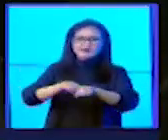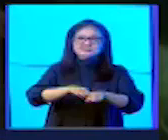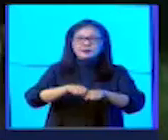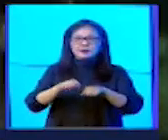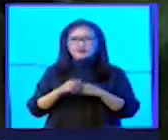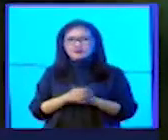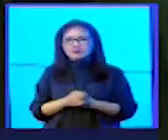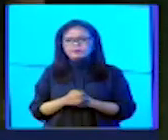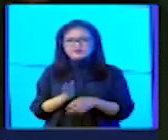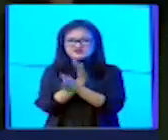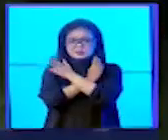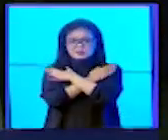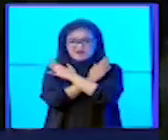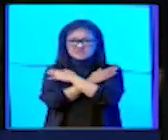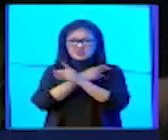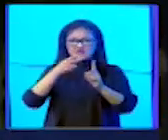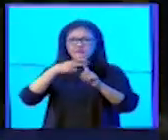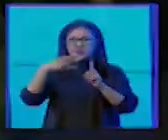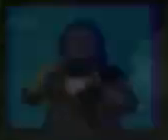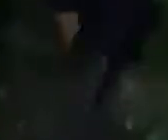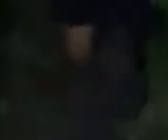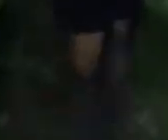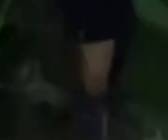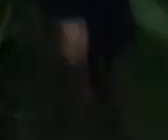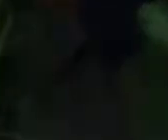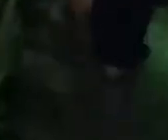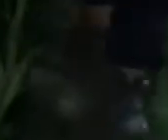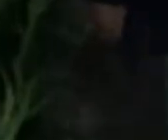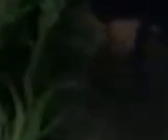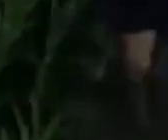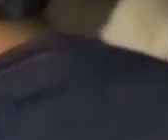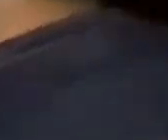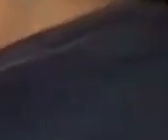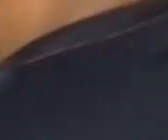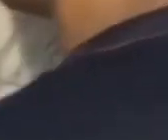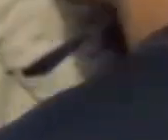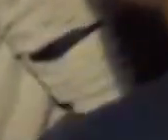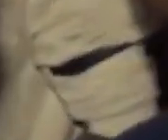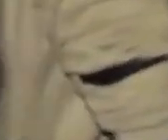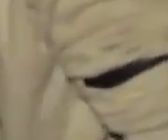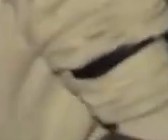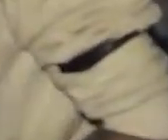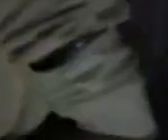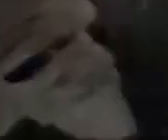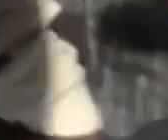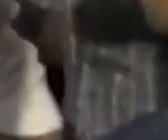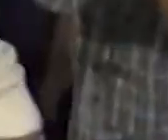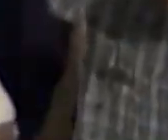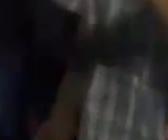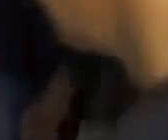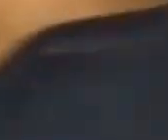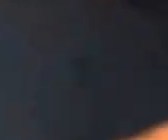Hai jasad Feby Kurnia Sandy yang berprofesi sebagai pencari dulu dievakuasi petugas ke Puskesmas Paron untuk divisum Febri